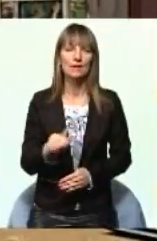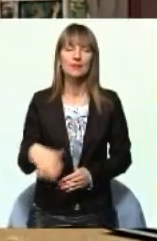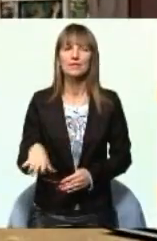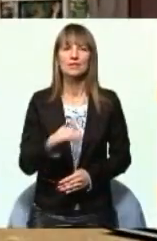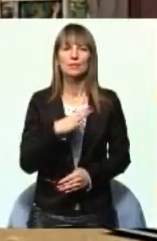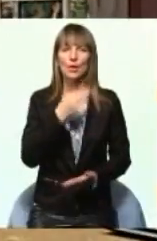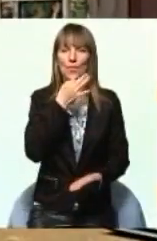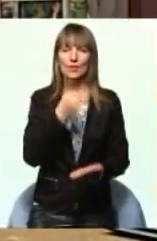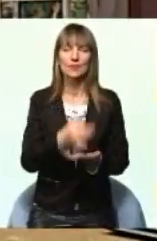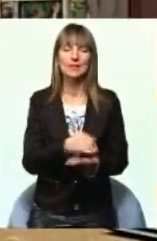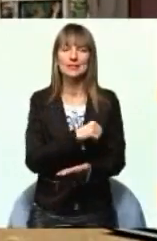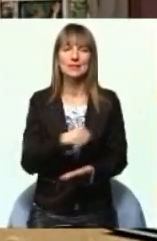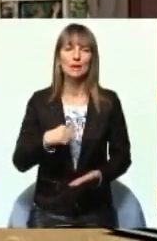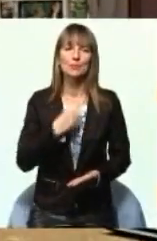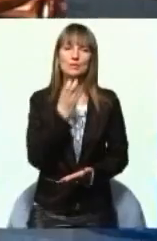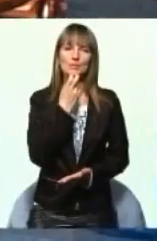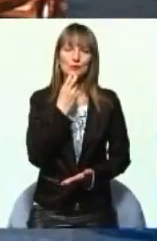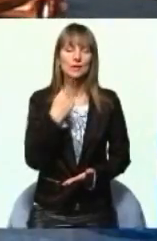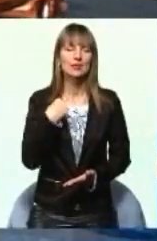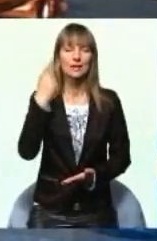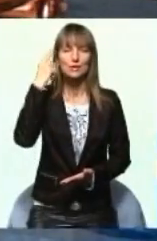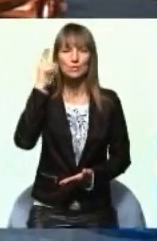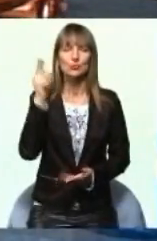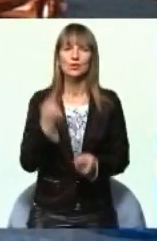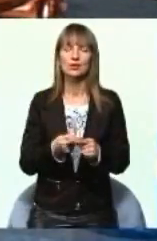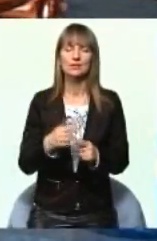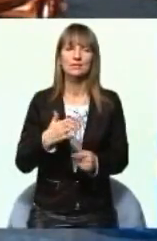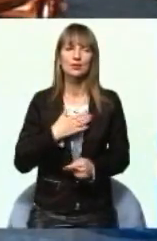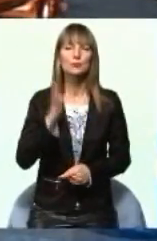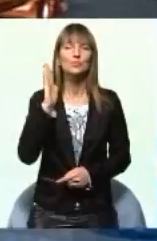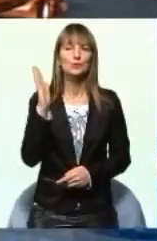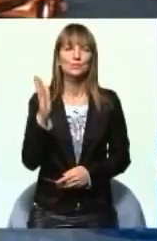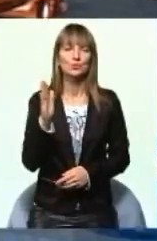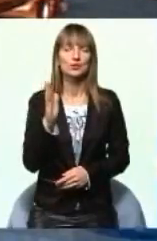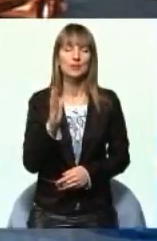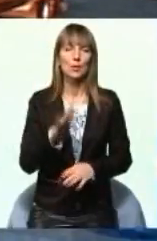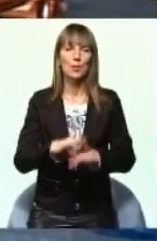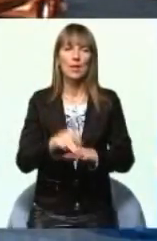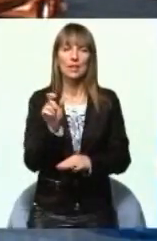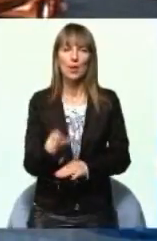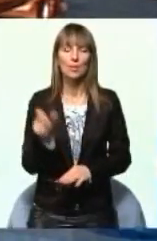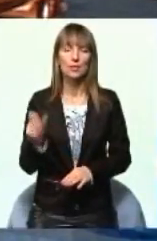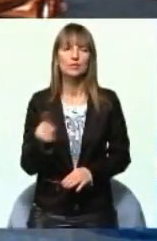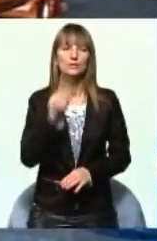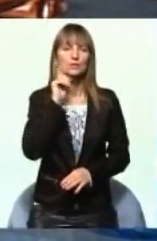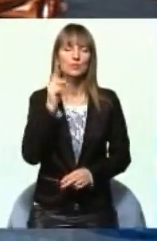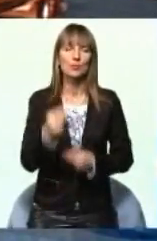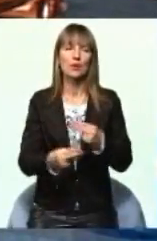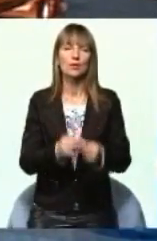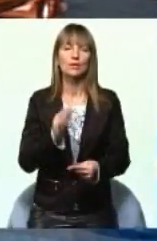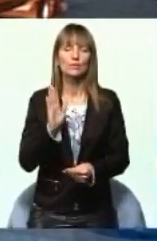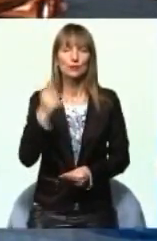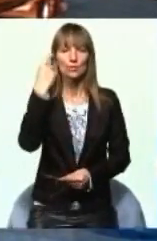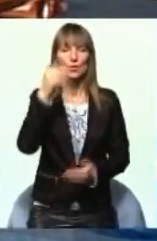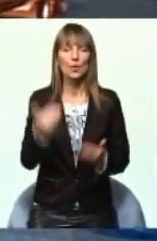були відповіді самі-самі смішні. Я гадаю, це вже наші майбутні математики і юне покоління дійсно таки придумають в майбутньому нове число